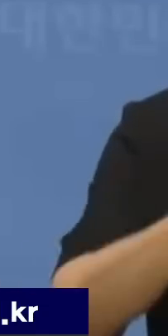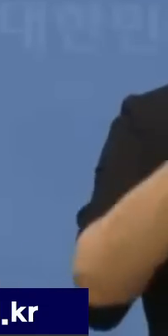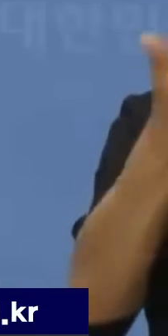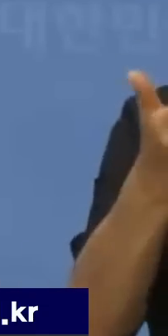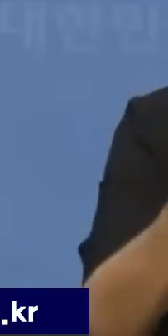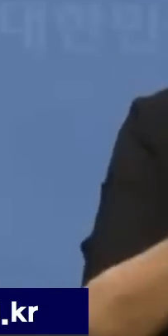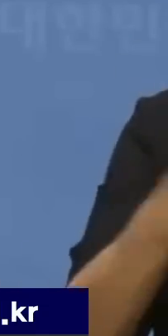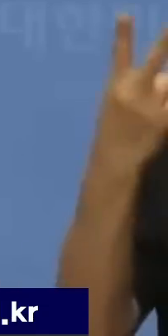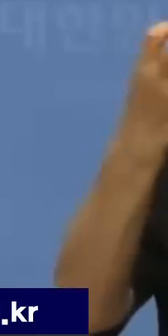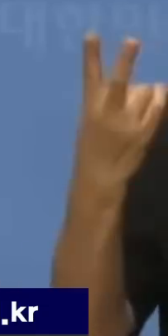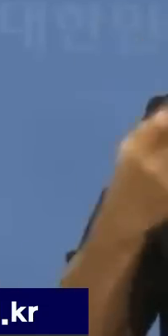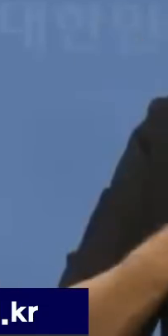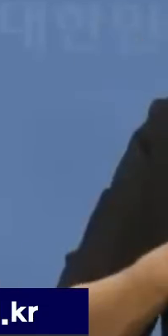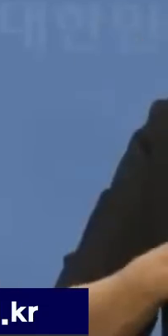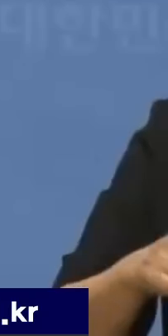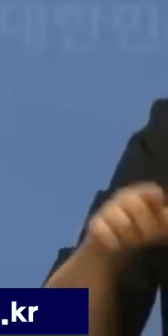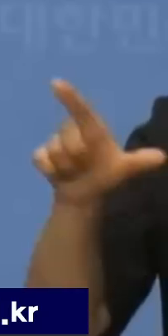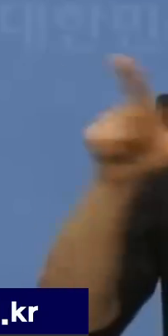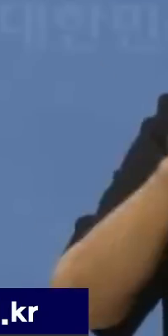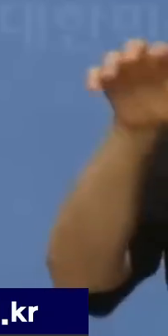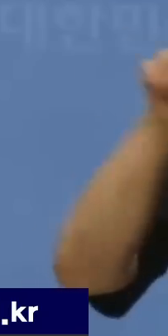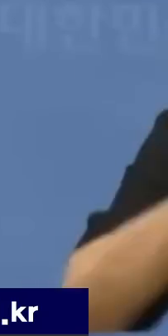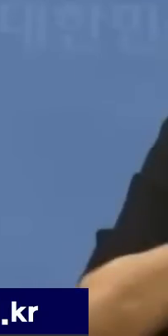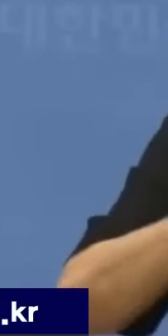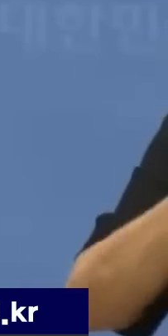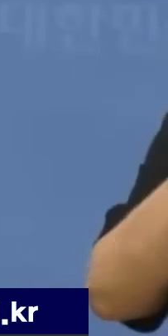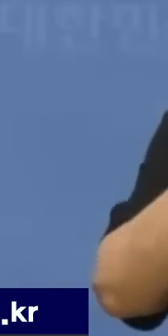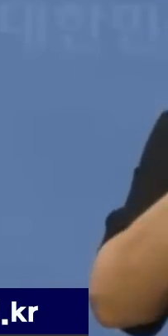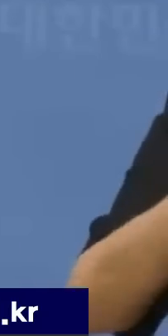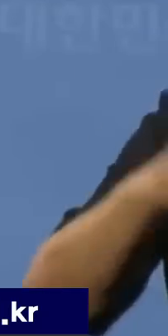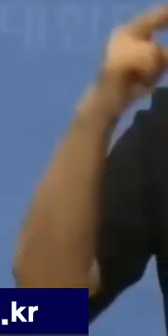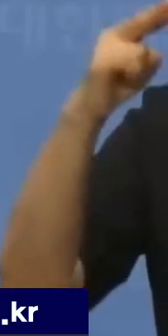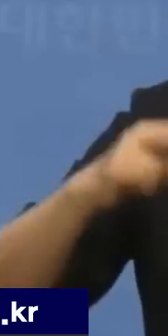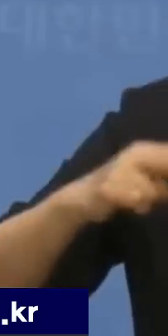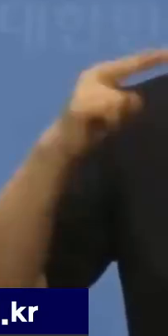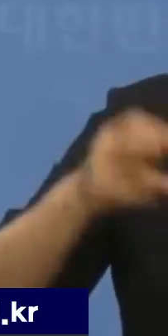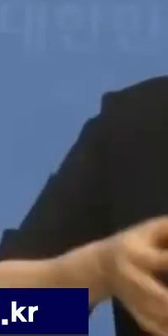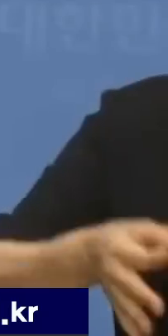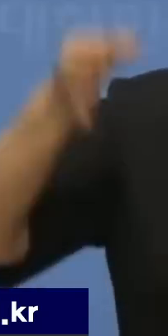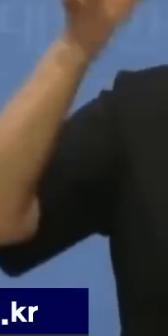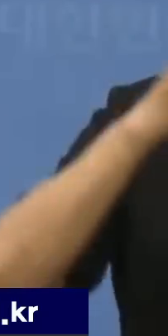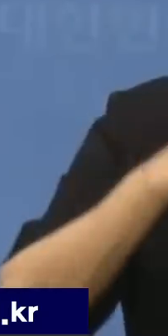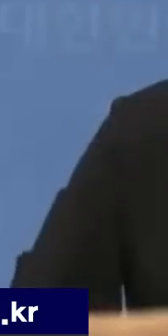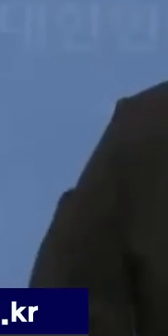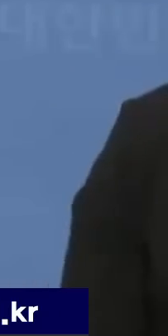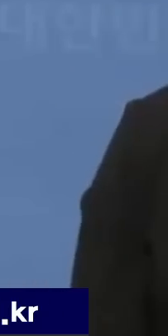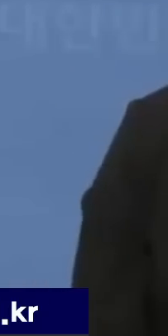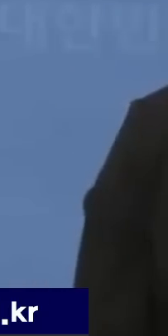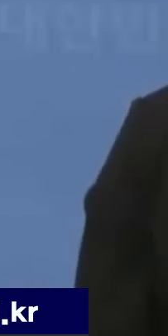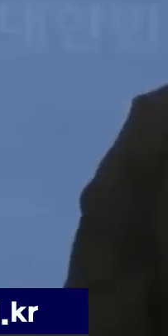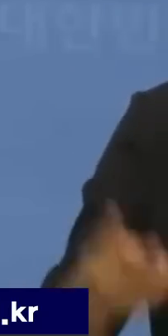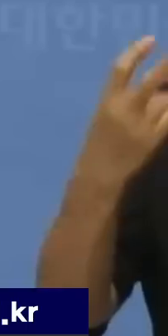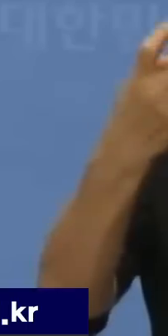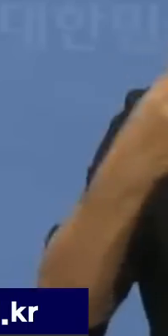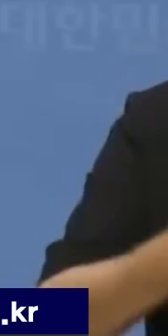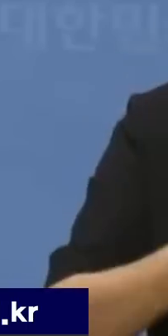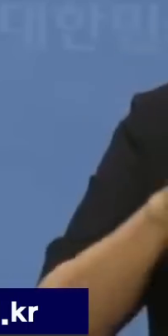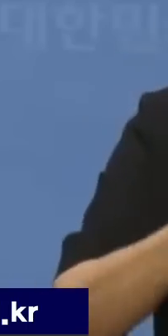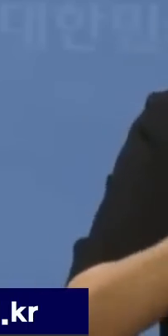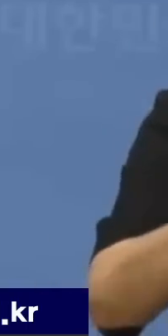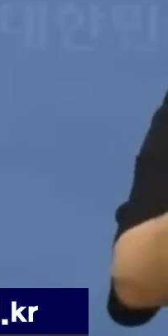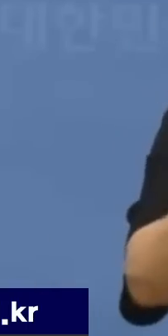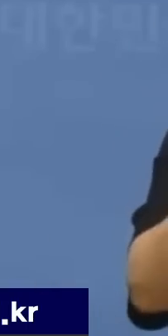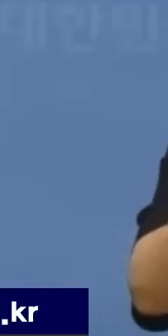대비 2022년 가스 도입 물량 평균 가격은 2배가량 올랐을뿐입니다 2021년